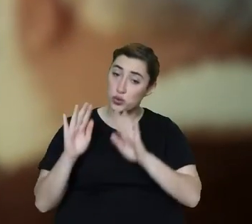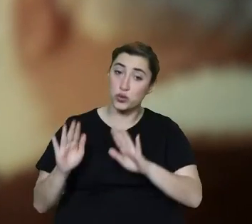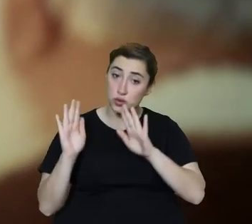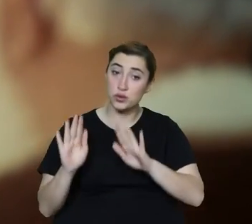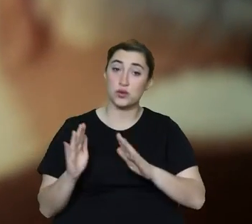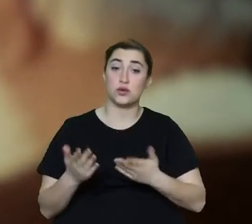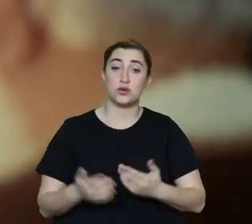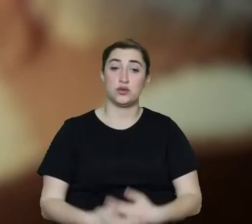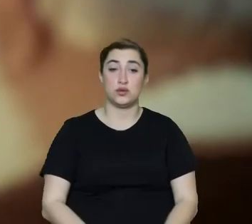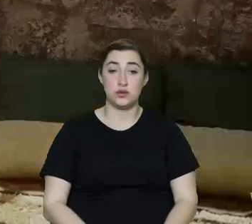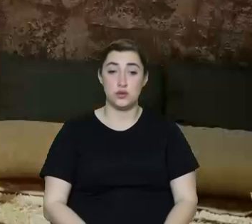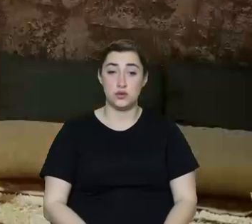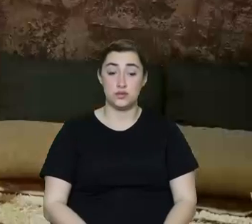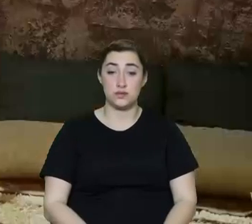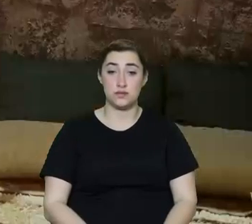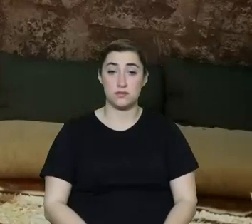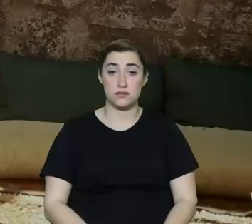dur.